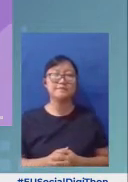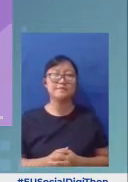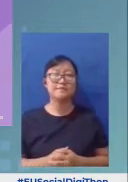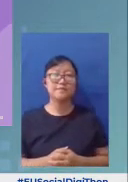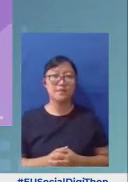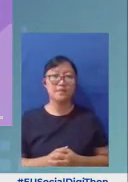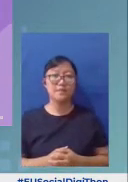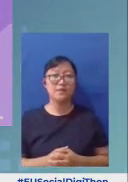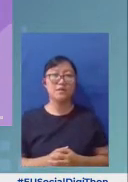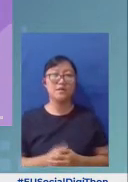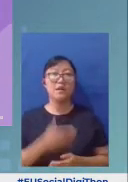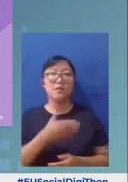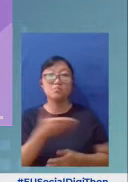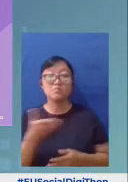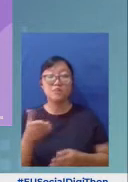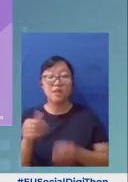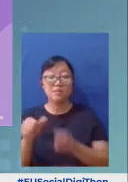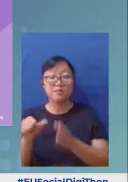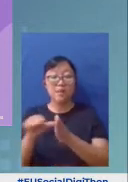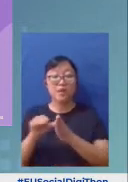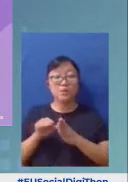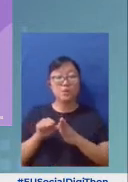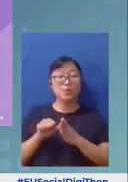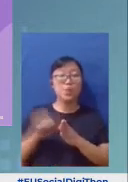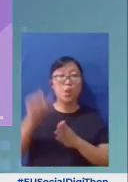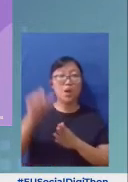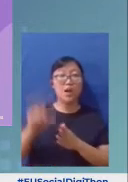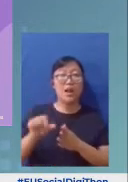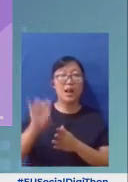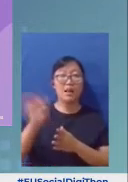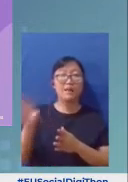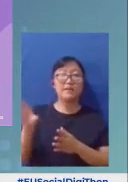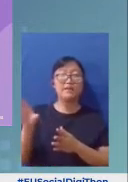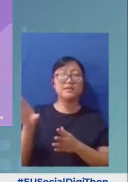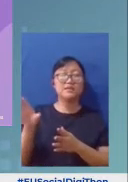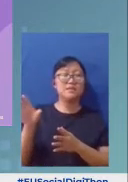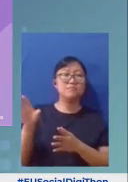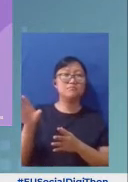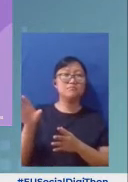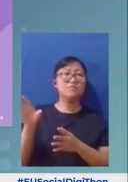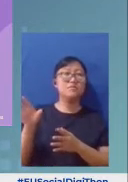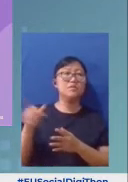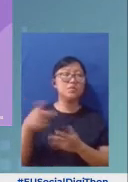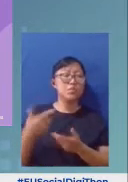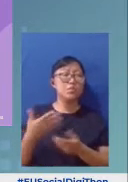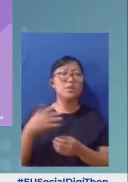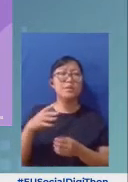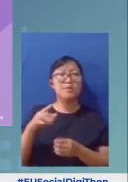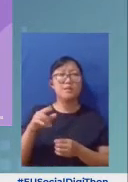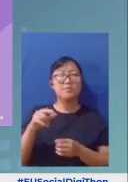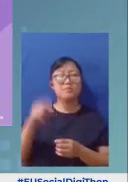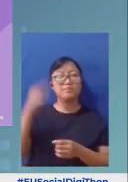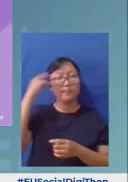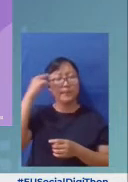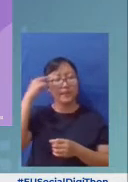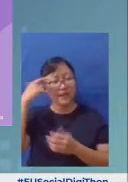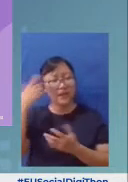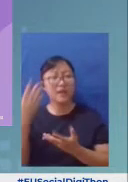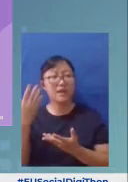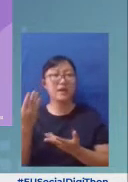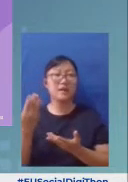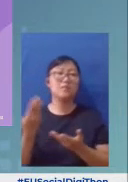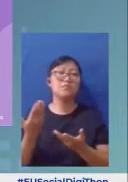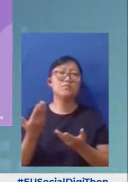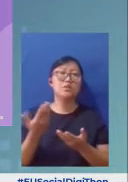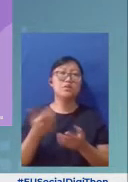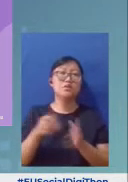pikir, kemudian emosinya dan keterampilan sosialnya. Contohnya karena dia